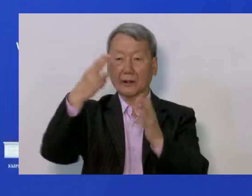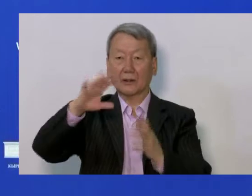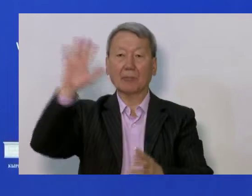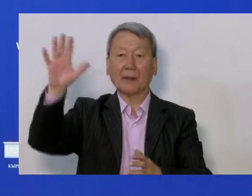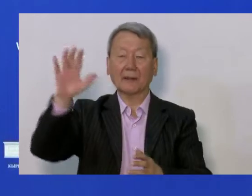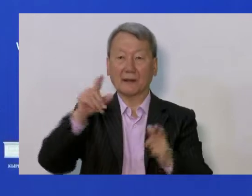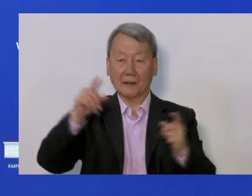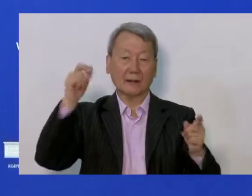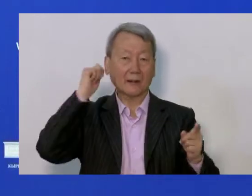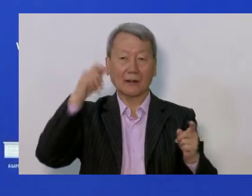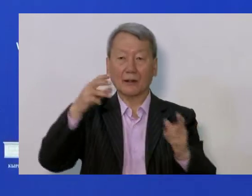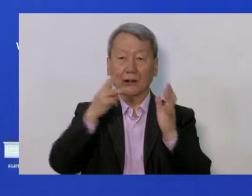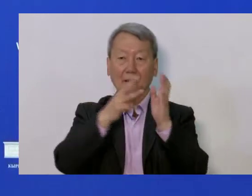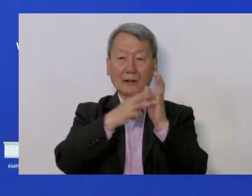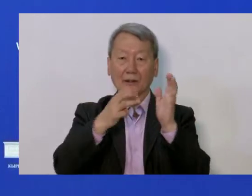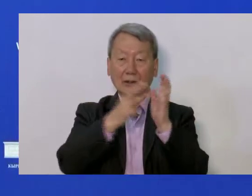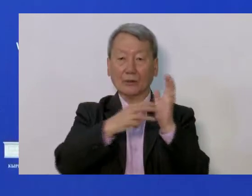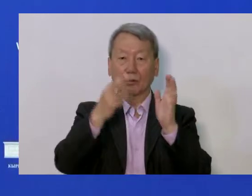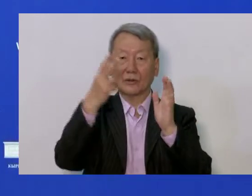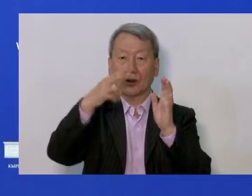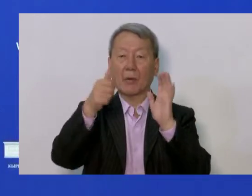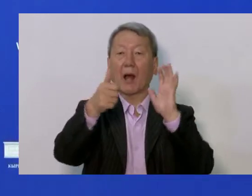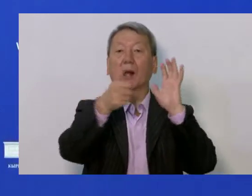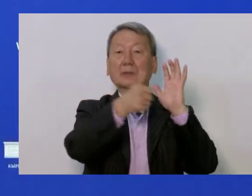чейин 826